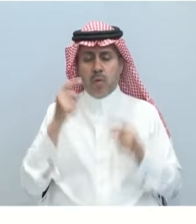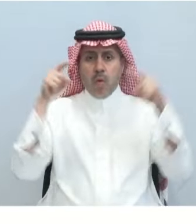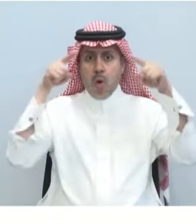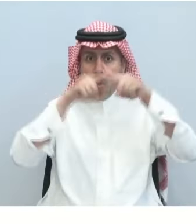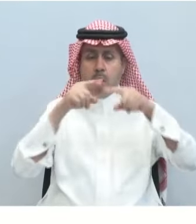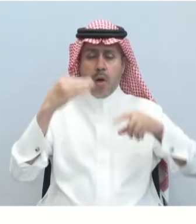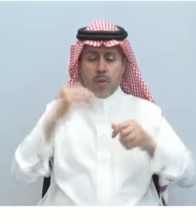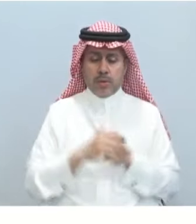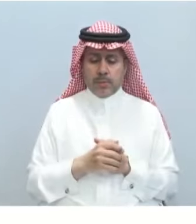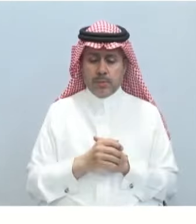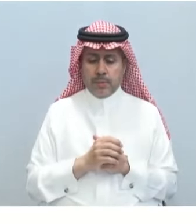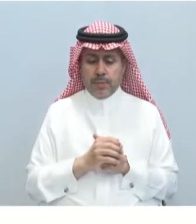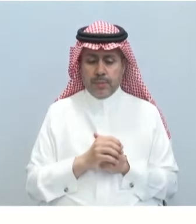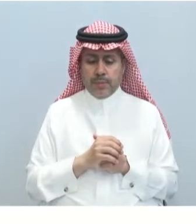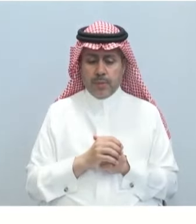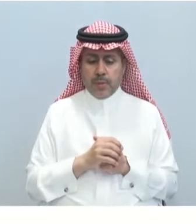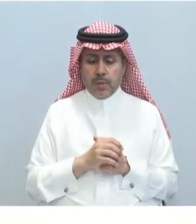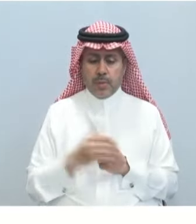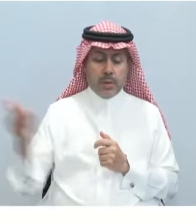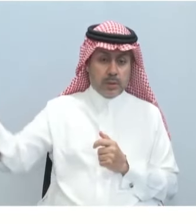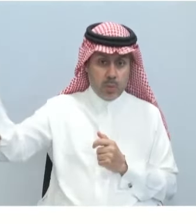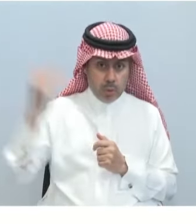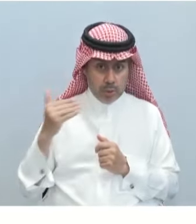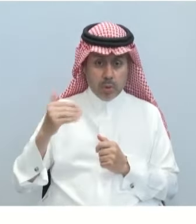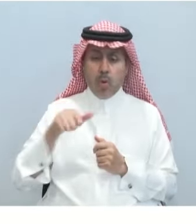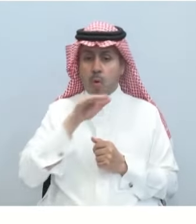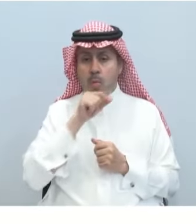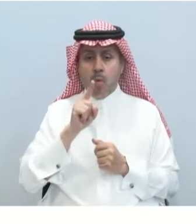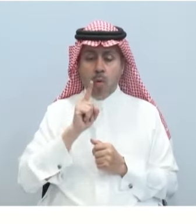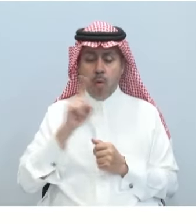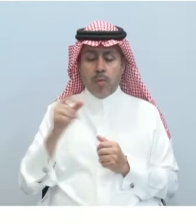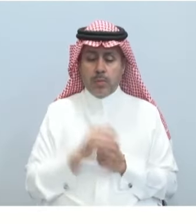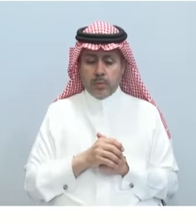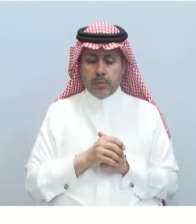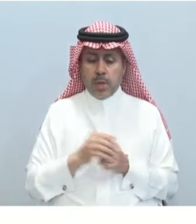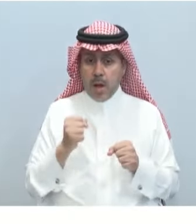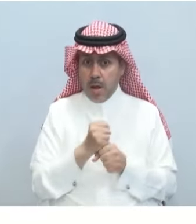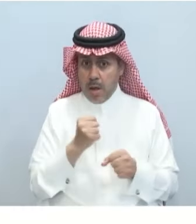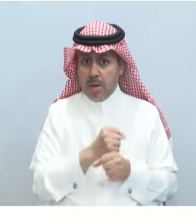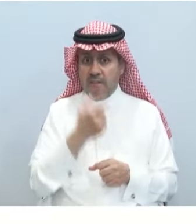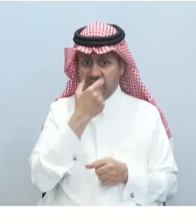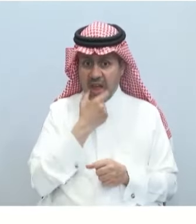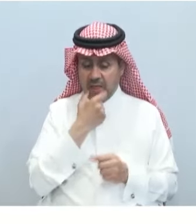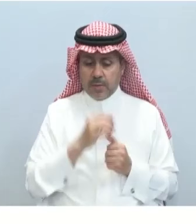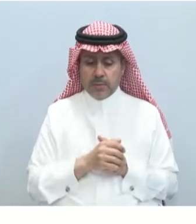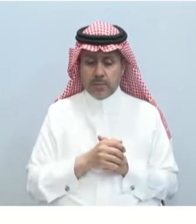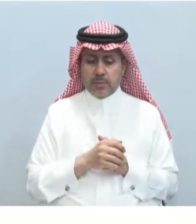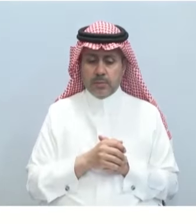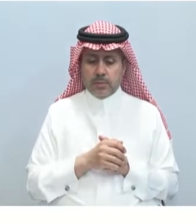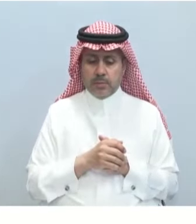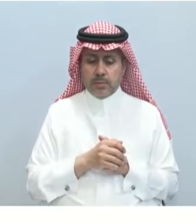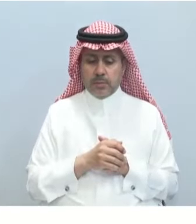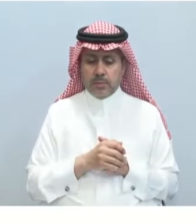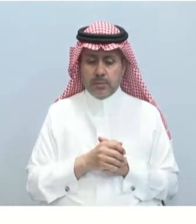احد لايقافه وبعد عوده عبدلاه وسميه للعمل في الرياض هنا عاد ابويه